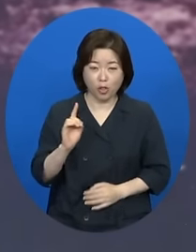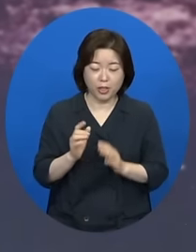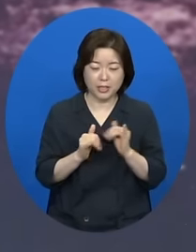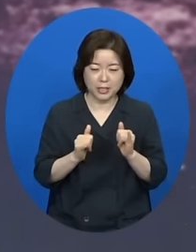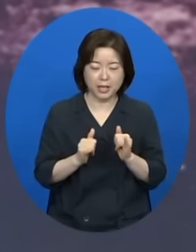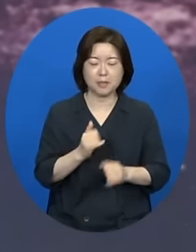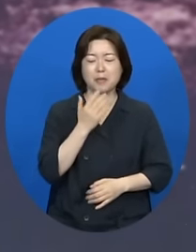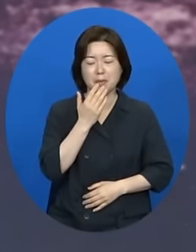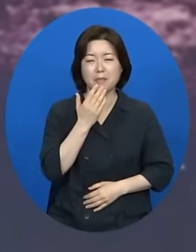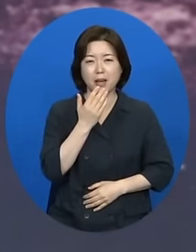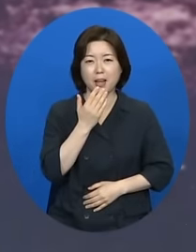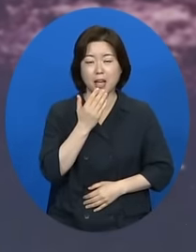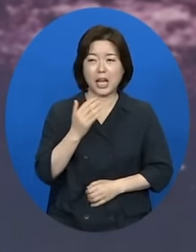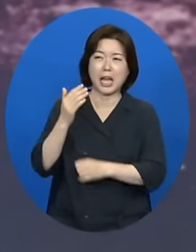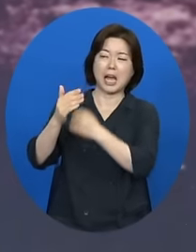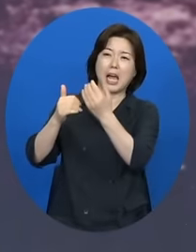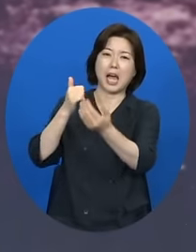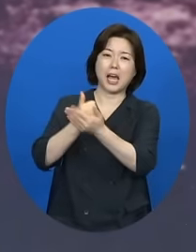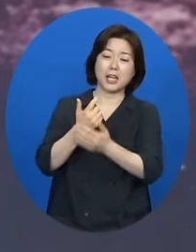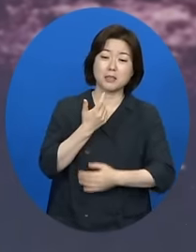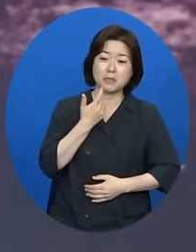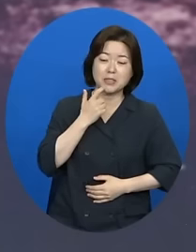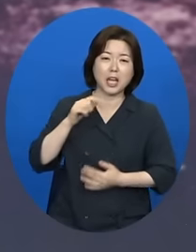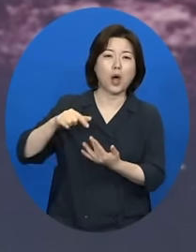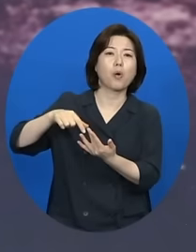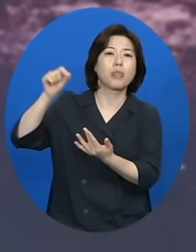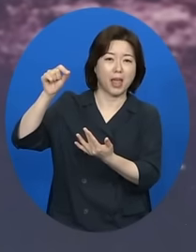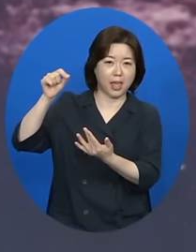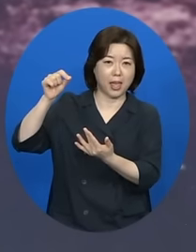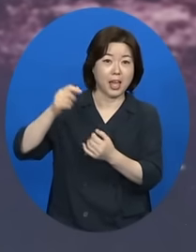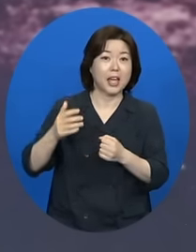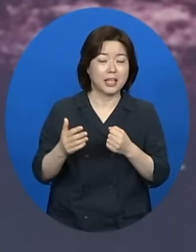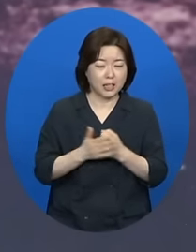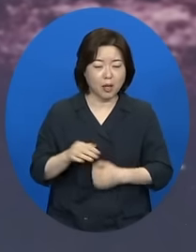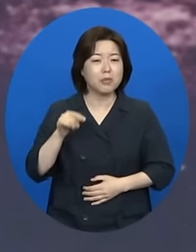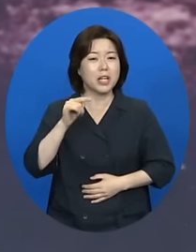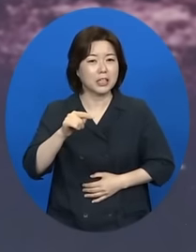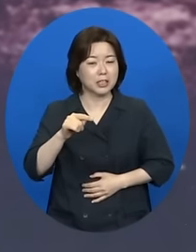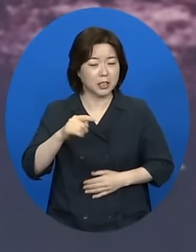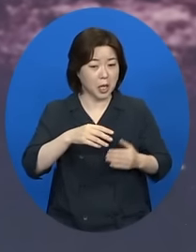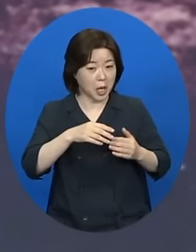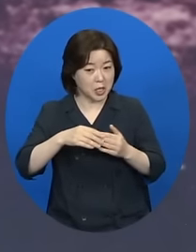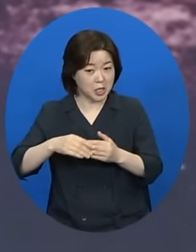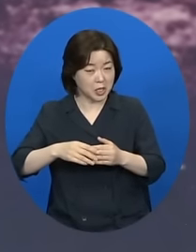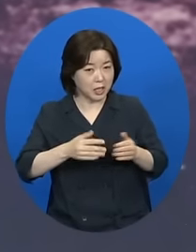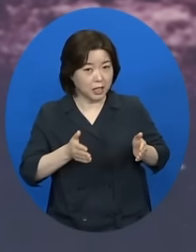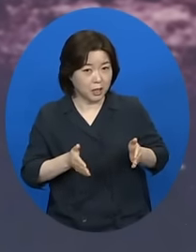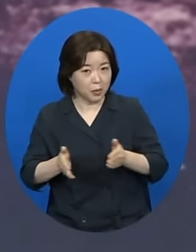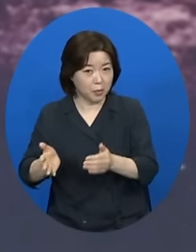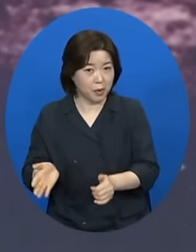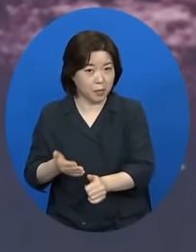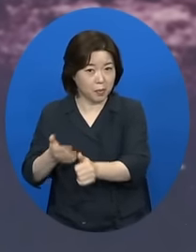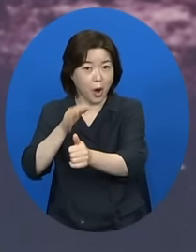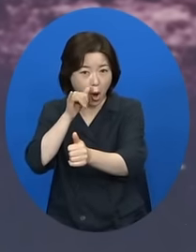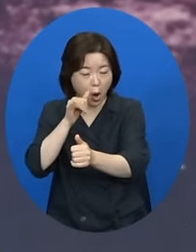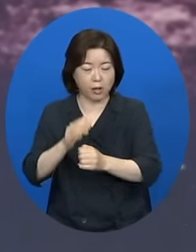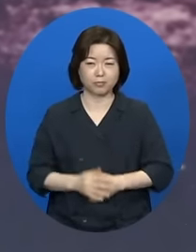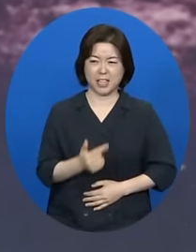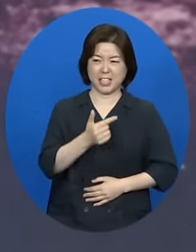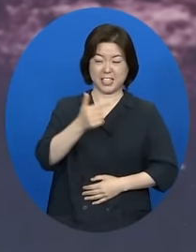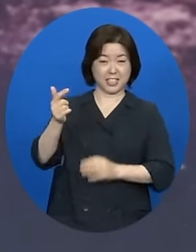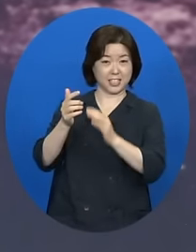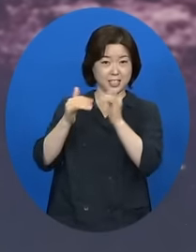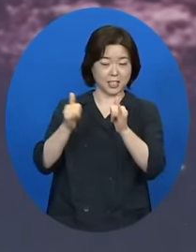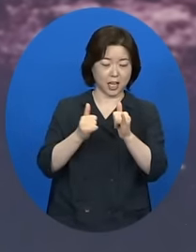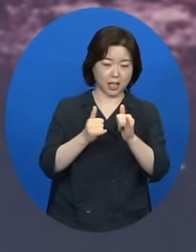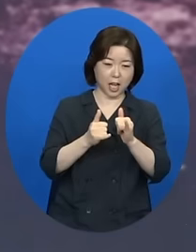수 있습니다. 하나님은 야곱을 택하지 않으셨습니까? 그래서 하나님이 그렇게 하신 것 아닙니까? 큰 자가 어린 자를